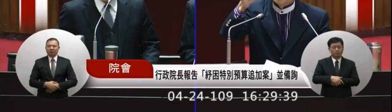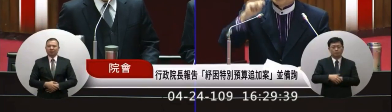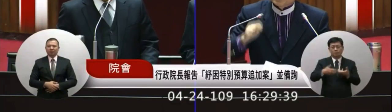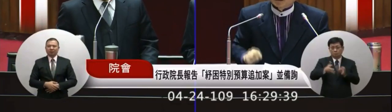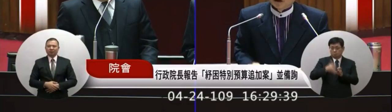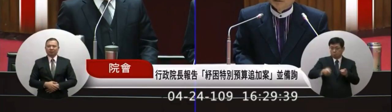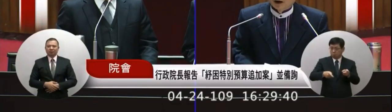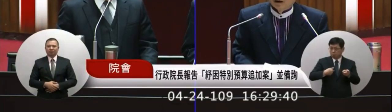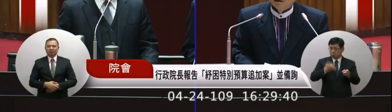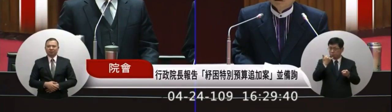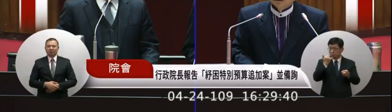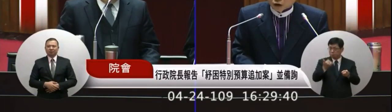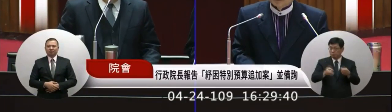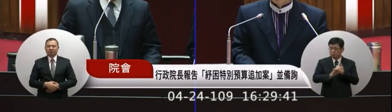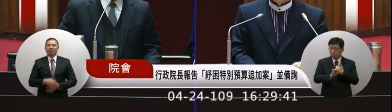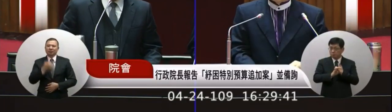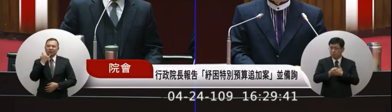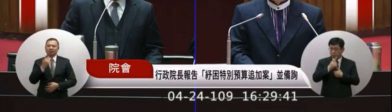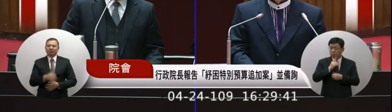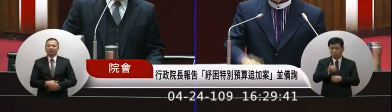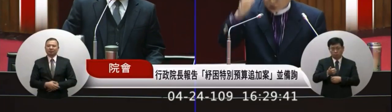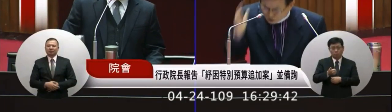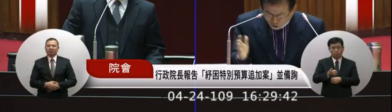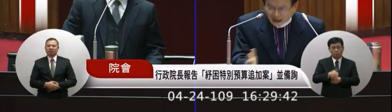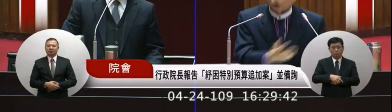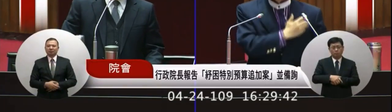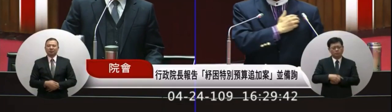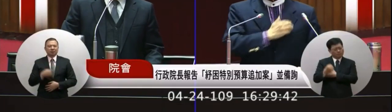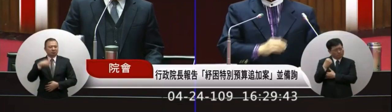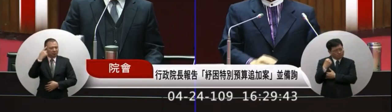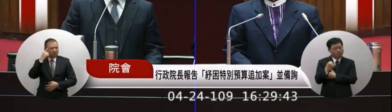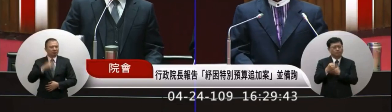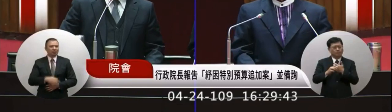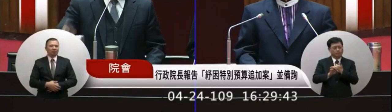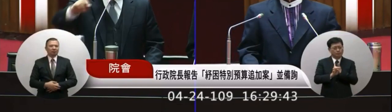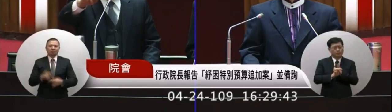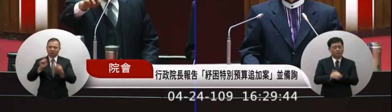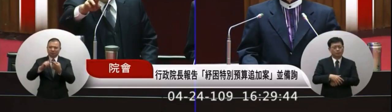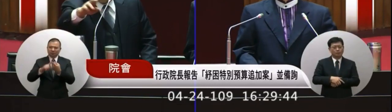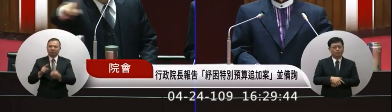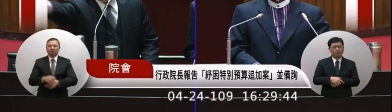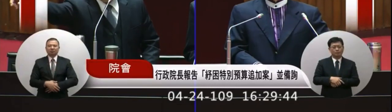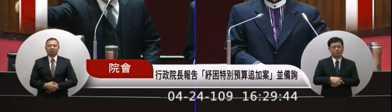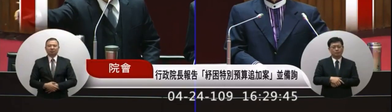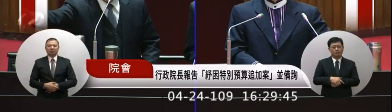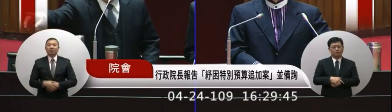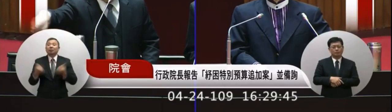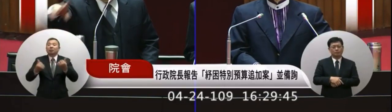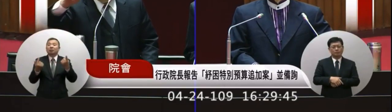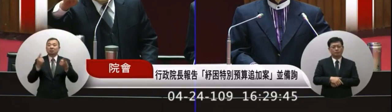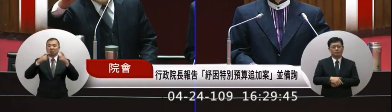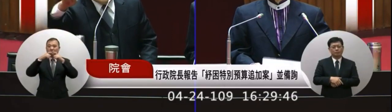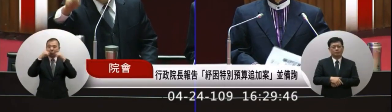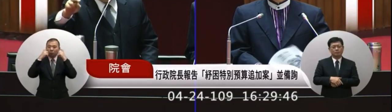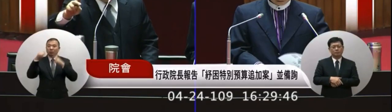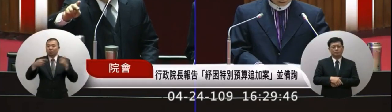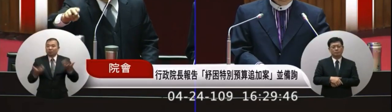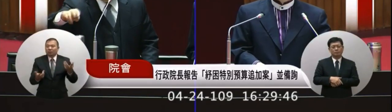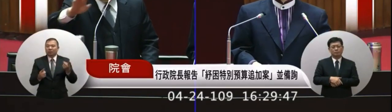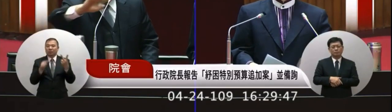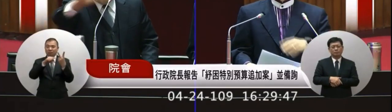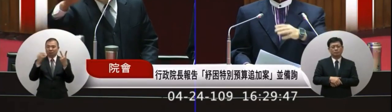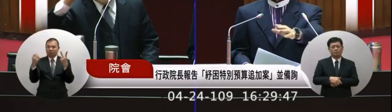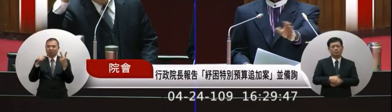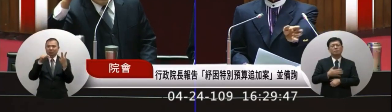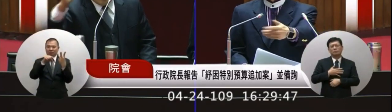部长，正面思考可以吗？ 好了， 正面思考，尽量开用啦。 对啦，你就讲，你就讲个口罩吼，二点零、三